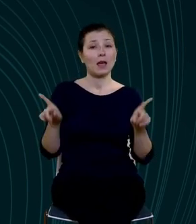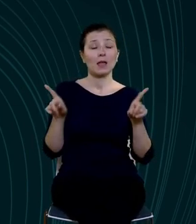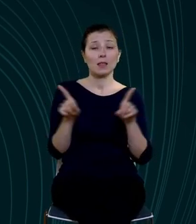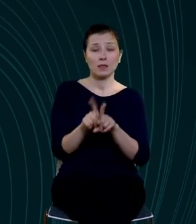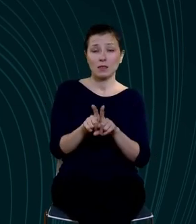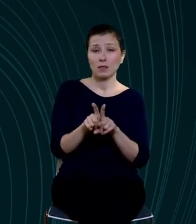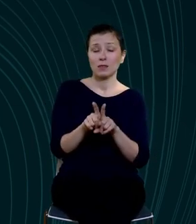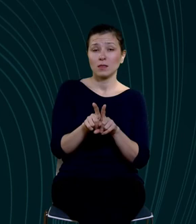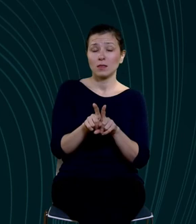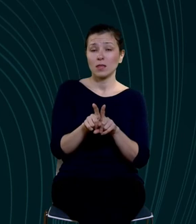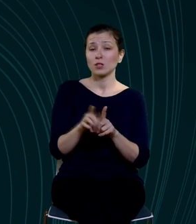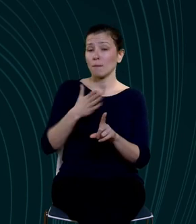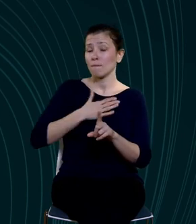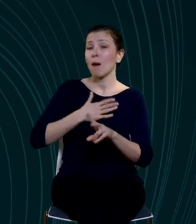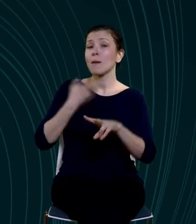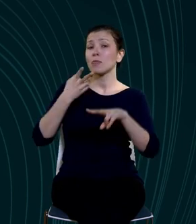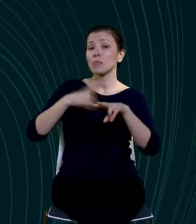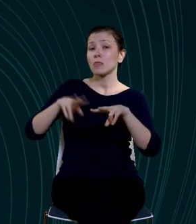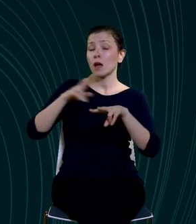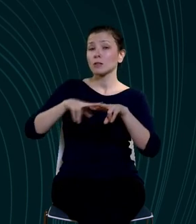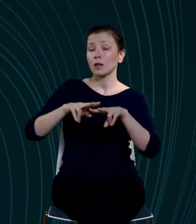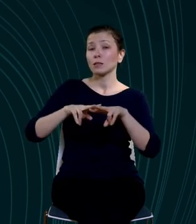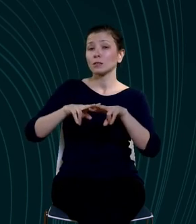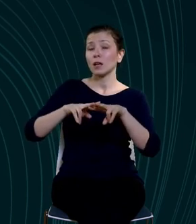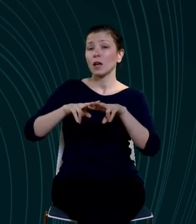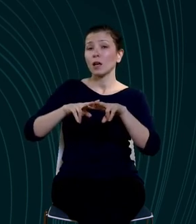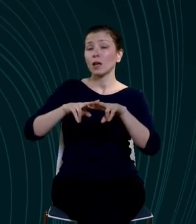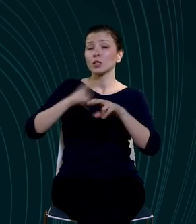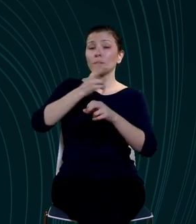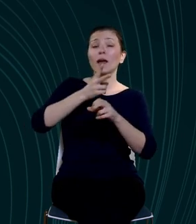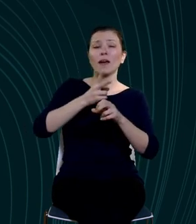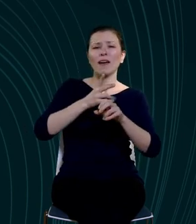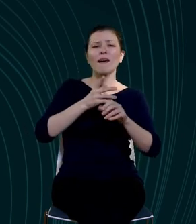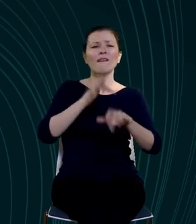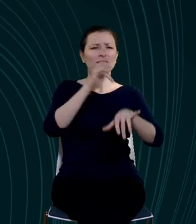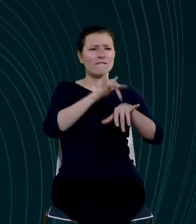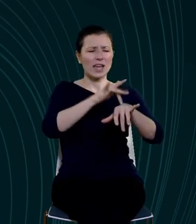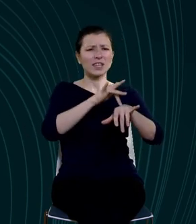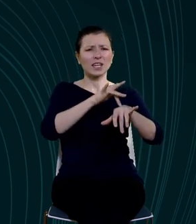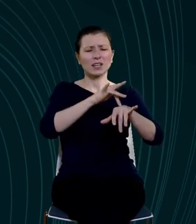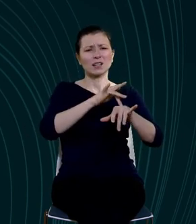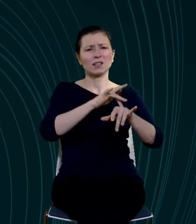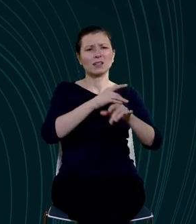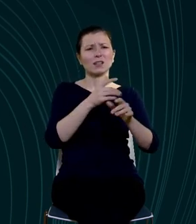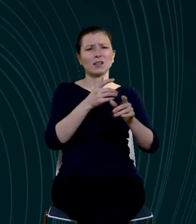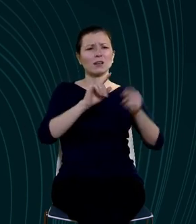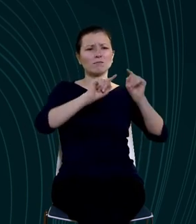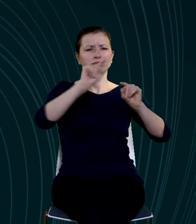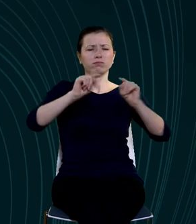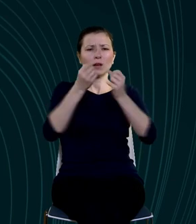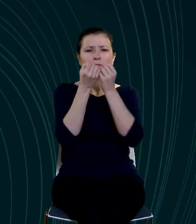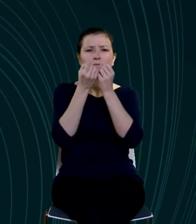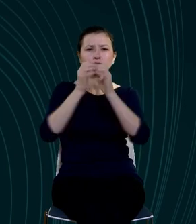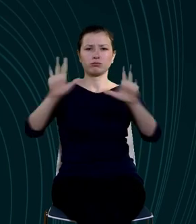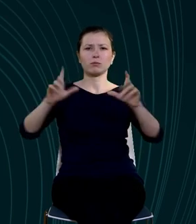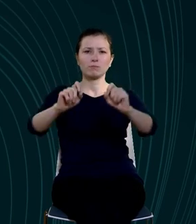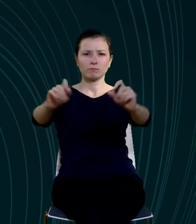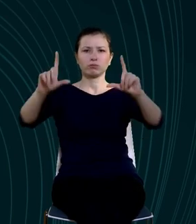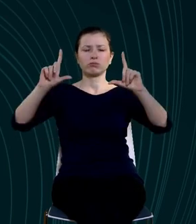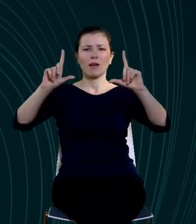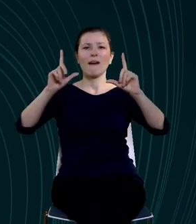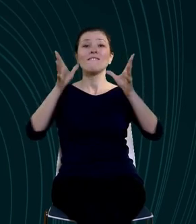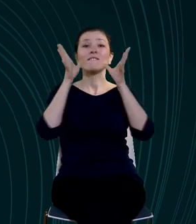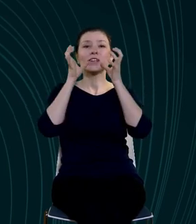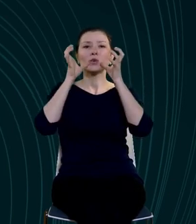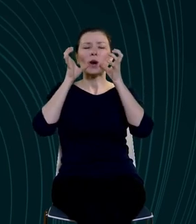zapewnione narzędzie do tego, aby wizualizować wyniki pomiarów. Może to być wizualizacja bardzo prosta, poczynając od